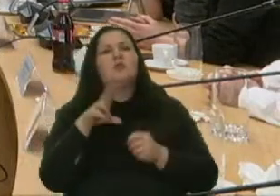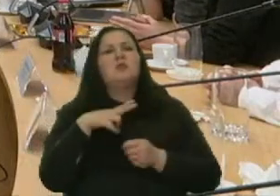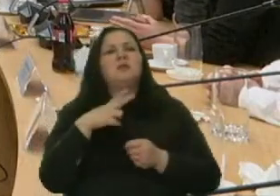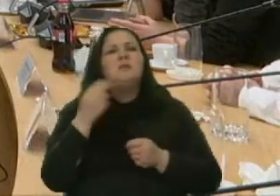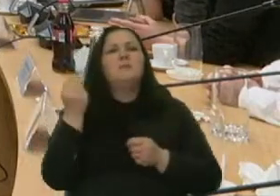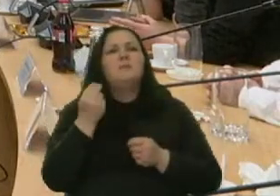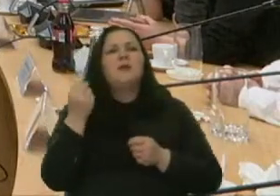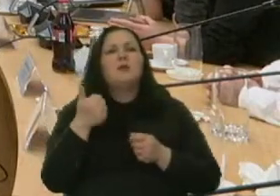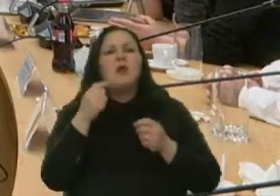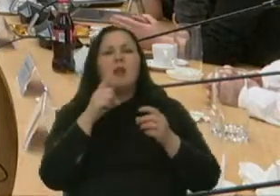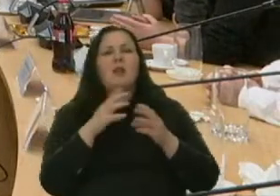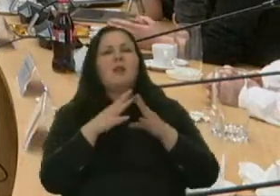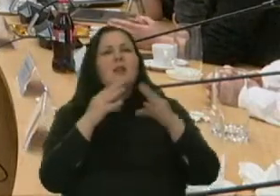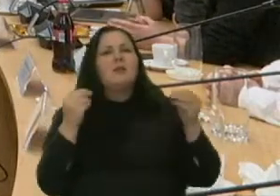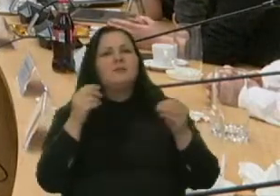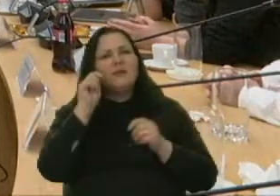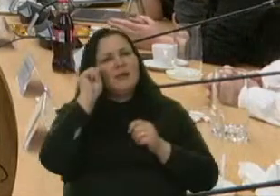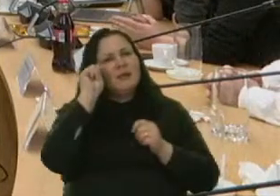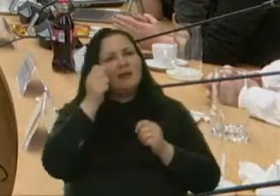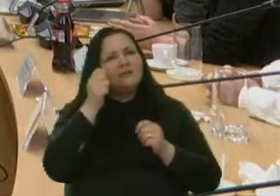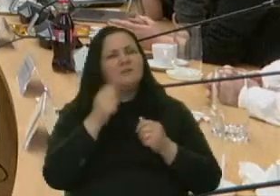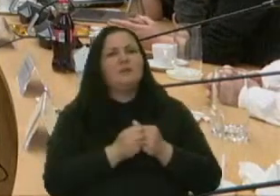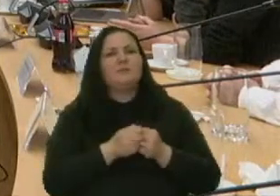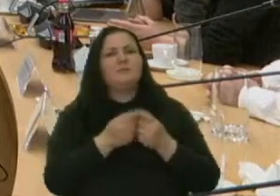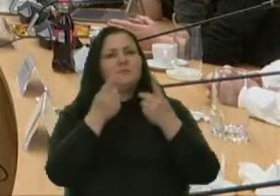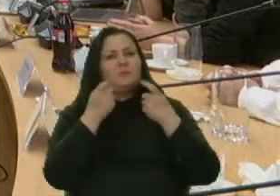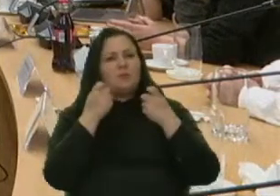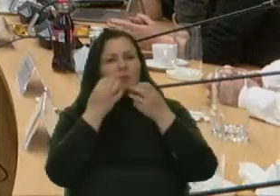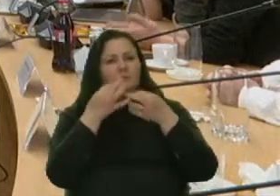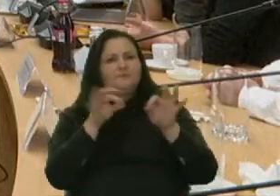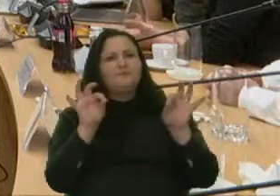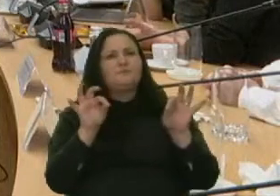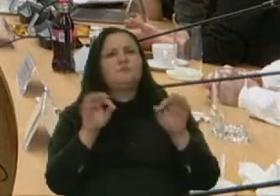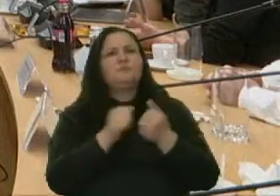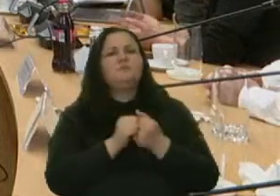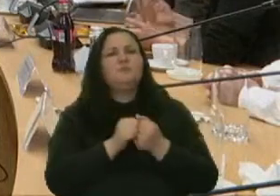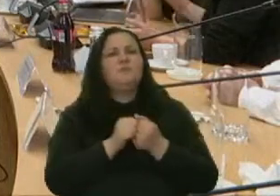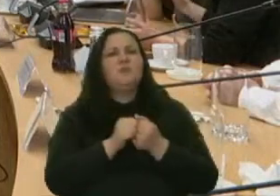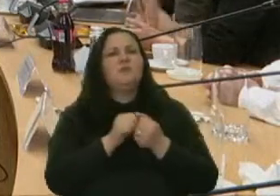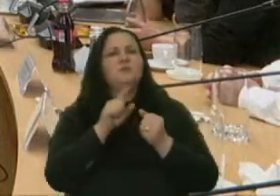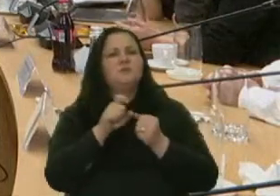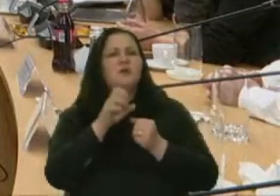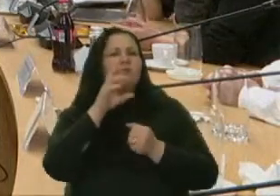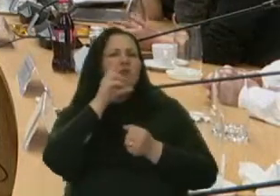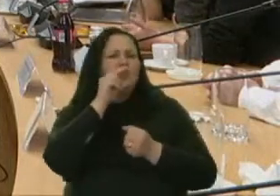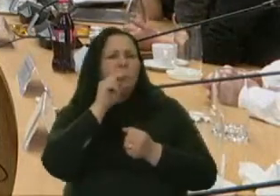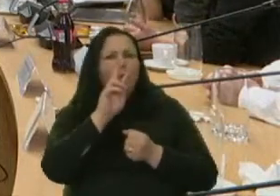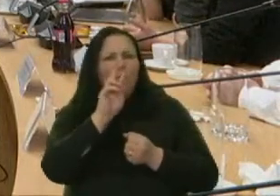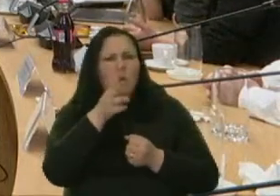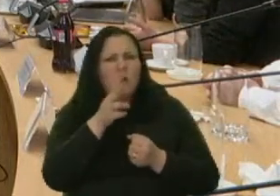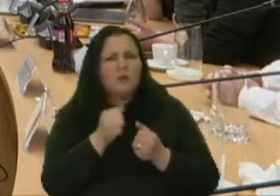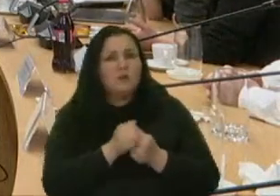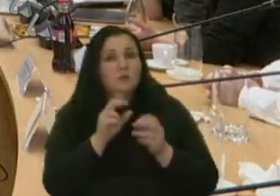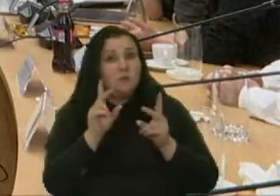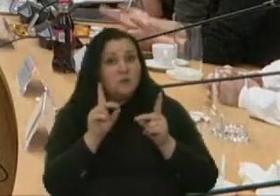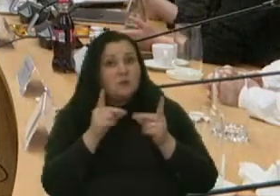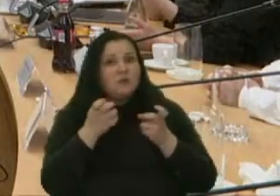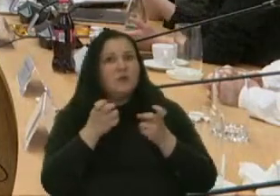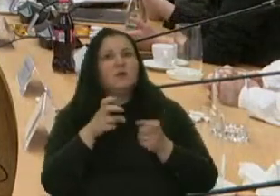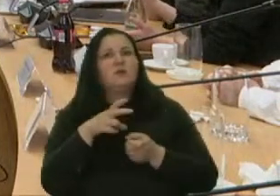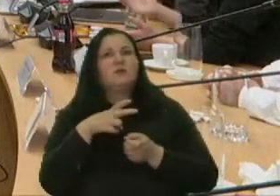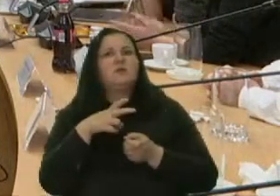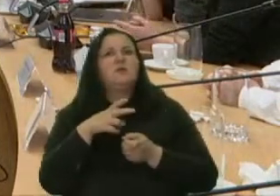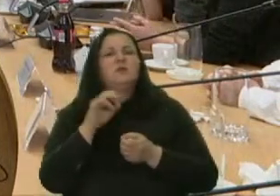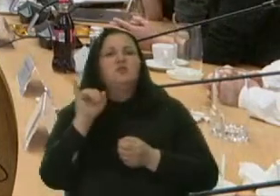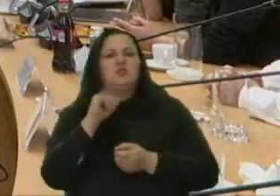că este o lipsă de respect incredibilă de la modul în care care ne vă adresați consilierilor locali e adevărat cei al opoziției